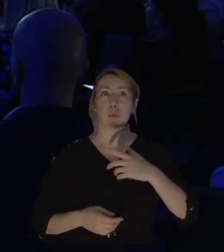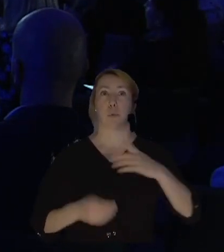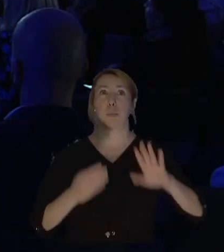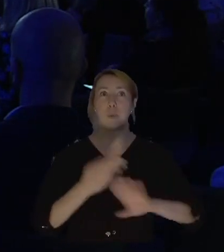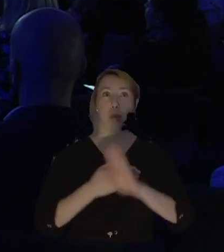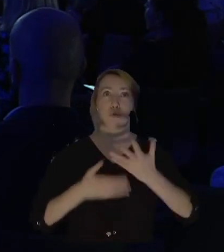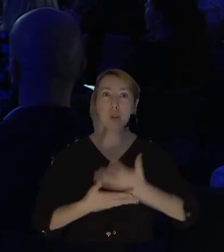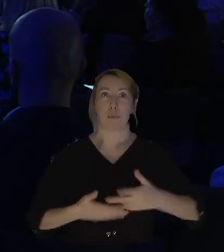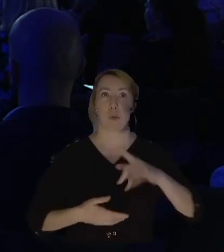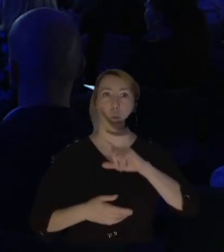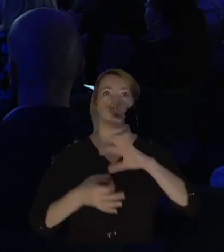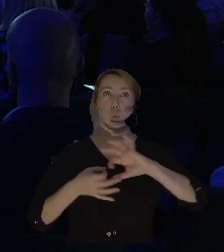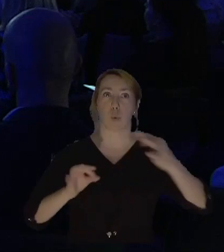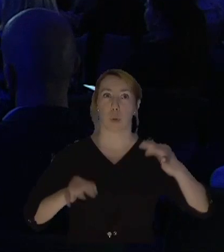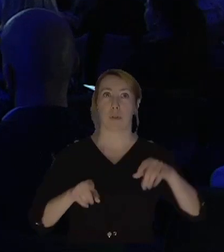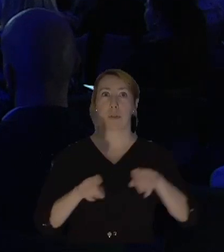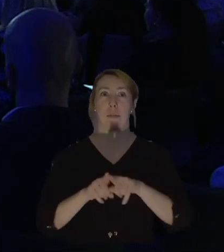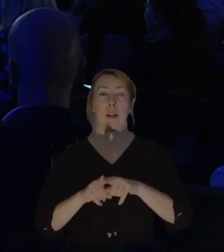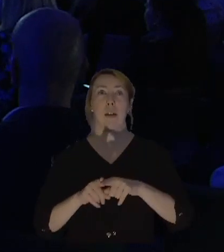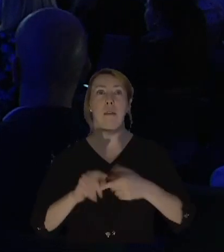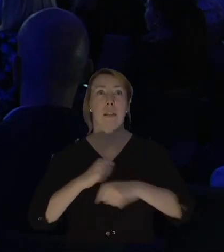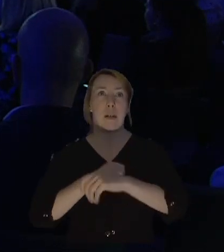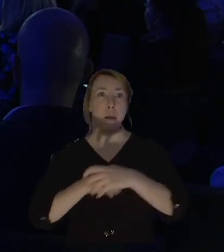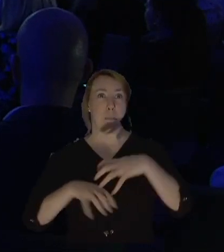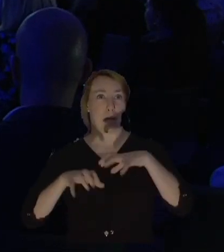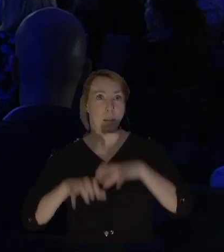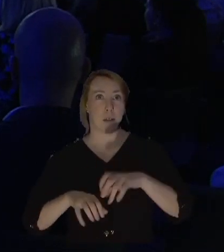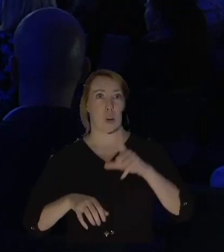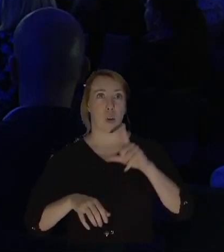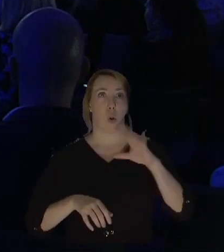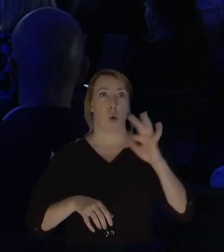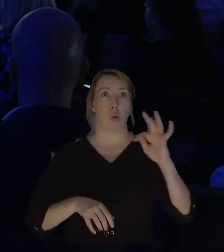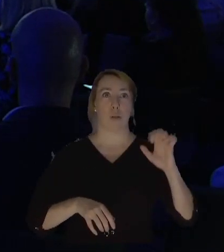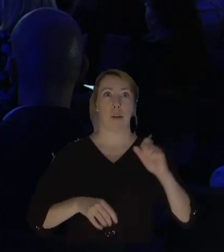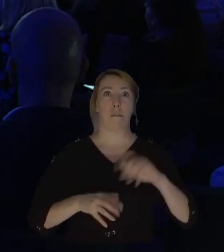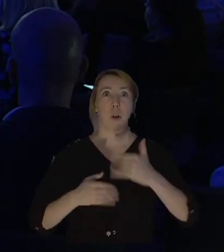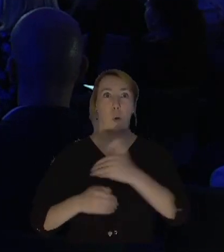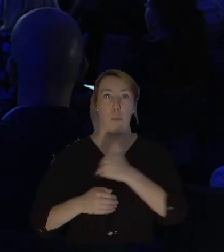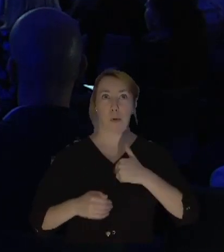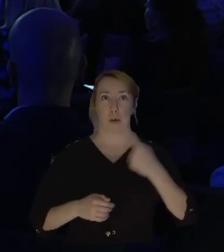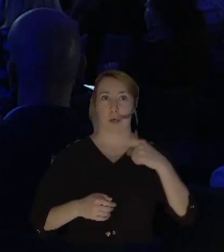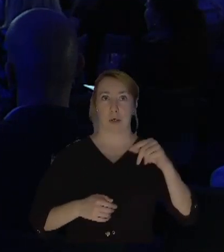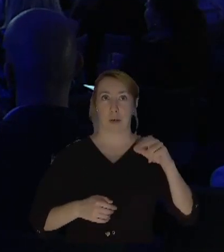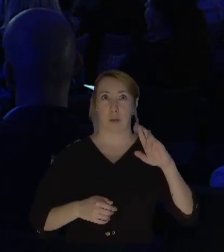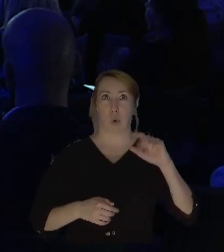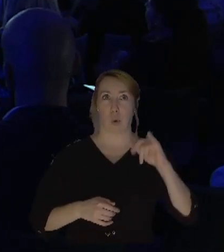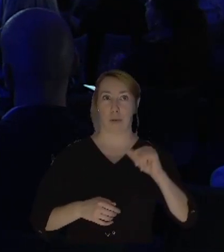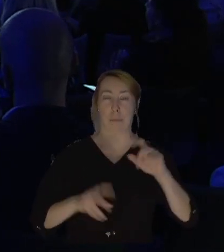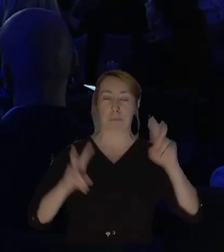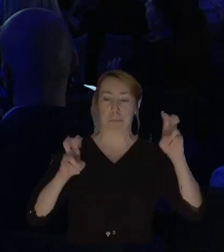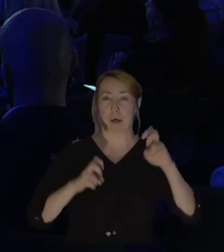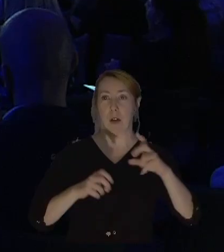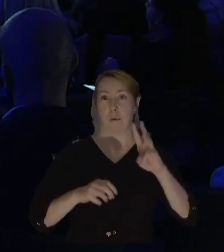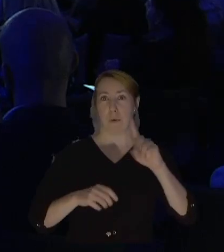wiceprezeskę LOT Wielkopolskie Zdroje, w skrócie WZLOT. Dzień dobry.